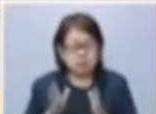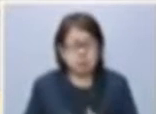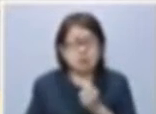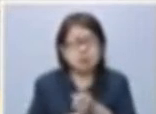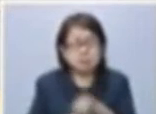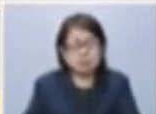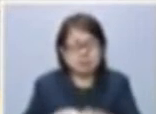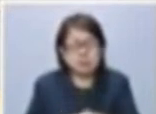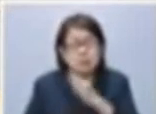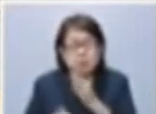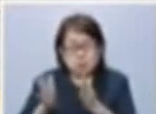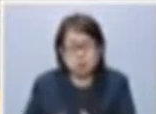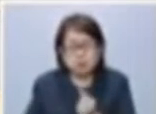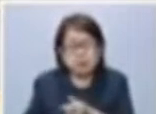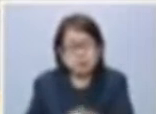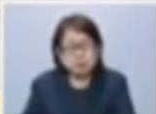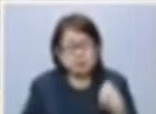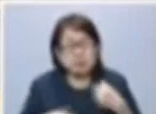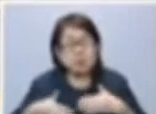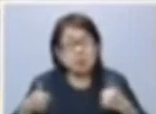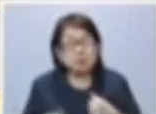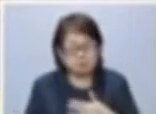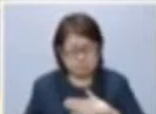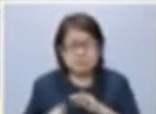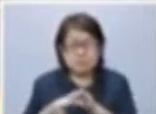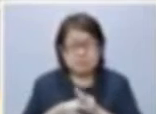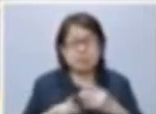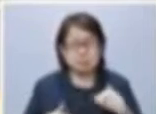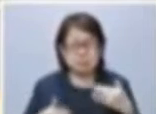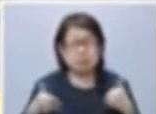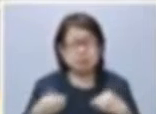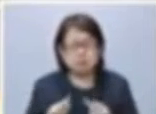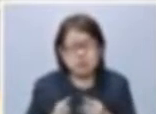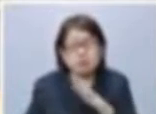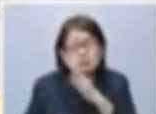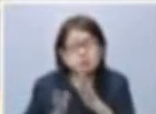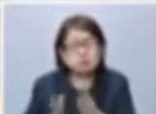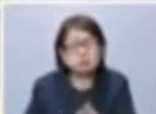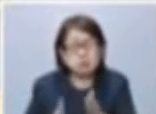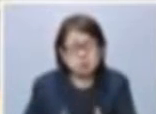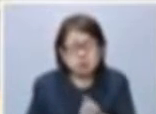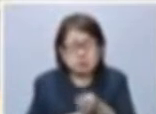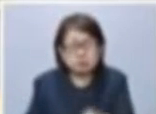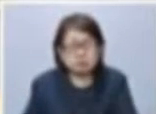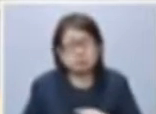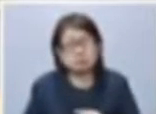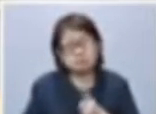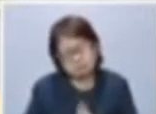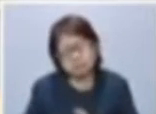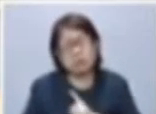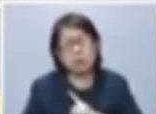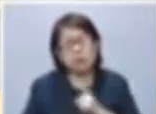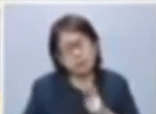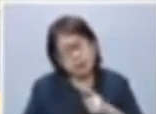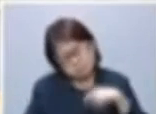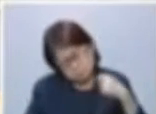ษตรกรอยู่ดีมีสุขพวกเราก็เป็นสุขแต่ถ้าเขาเมื่อไหร่ที่เขาฆ่าตัวตายอย่างเห็นทุกวันนี้ในเขตพื้นที่ดิ